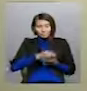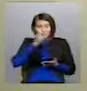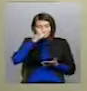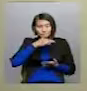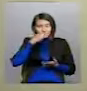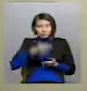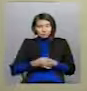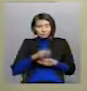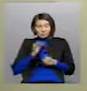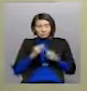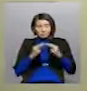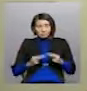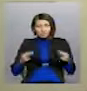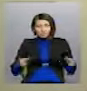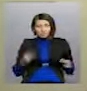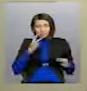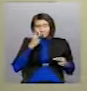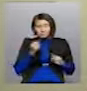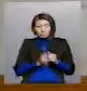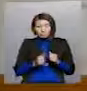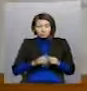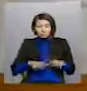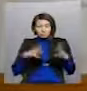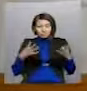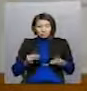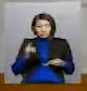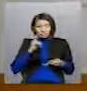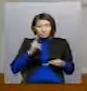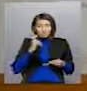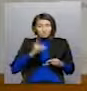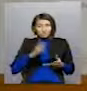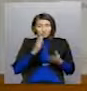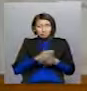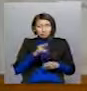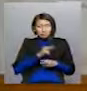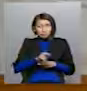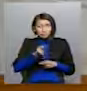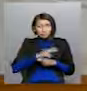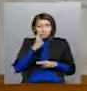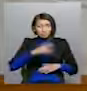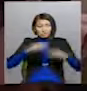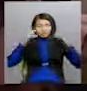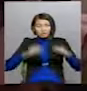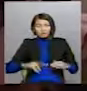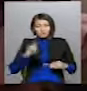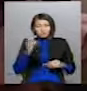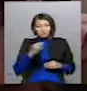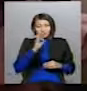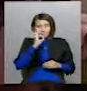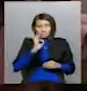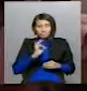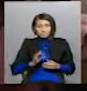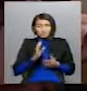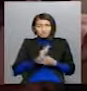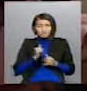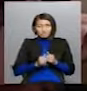Жолда ұстаздардың ғана мәртебесін көтеріп қоймай, жалпақ жұрттың жағдайын жақсартуды көздейді. Ең төменгі жалақының 1,5 есеге өсуі еңбекақысы аз